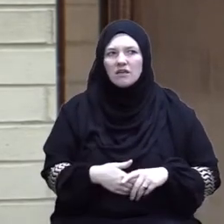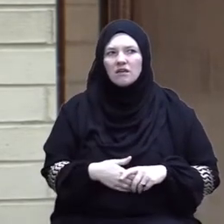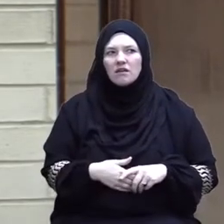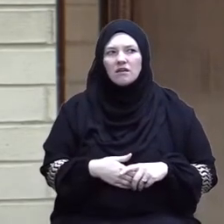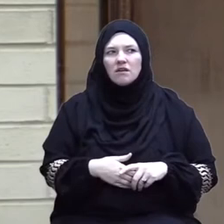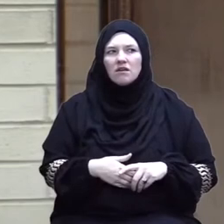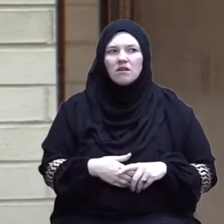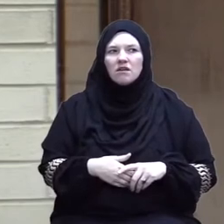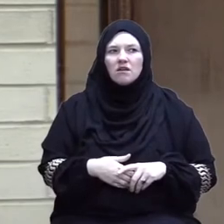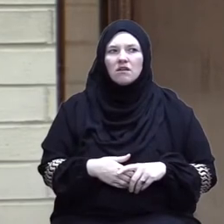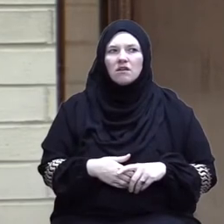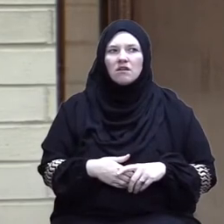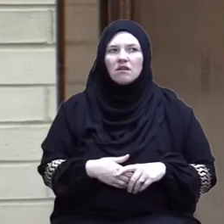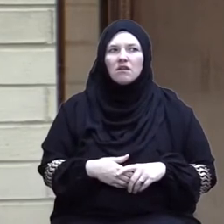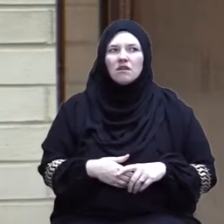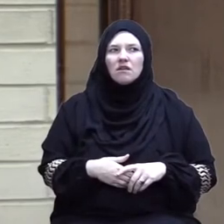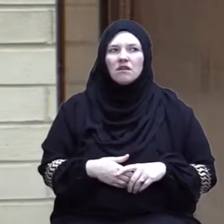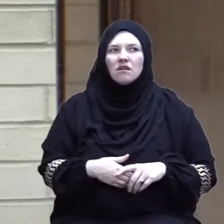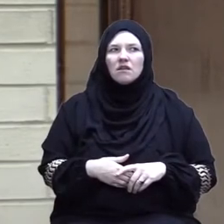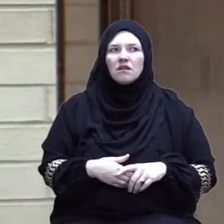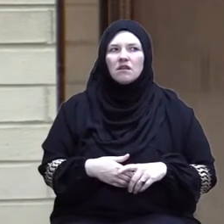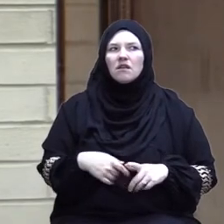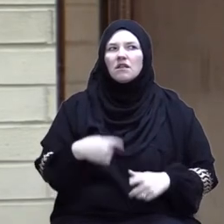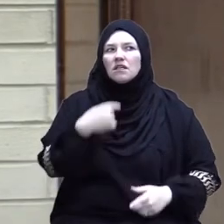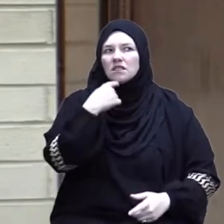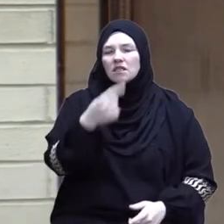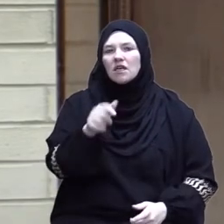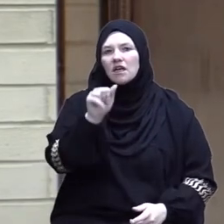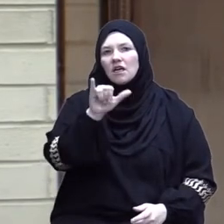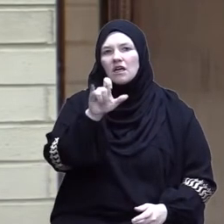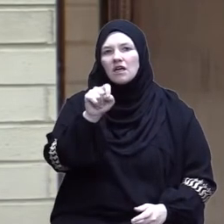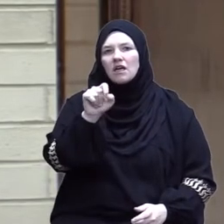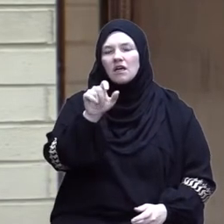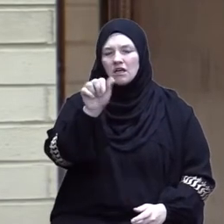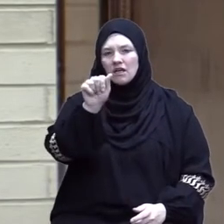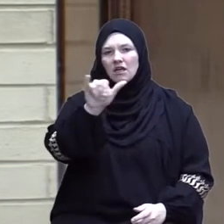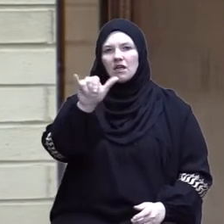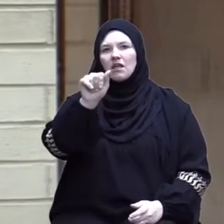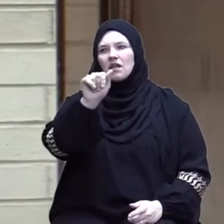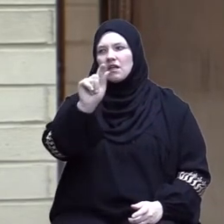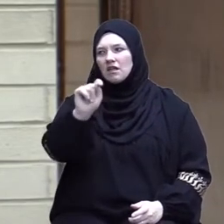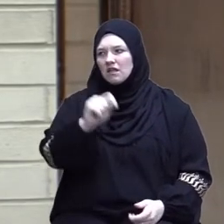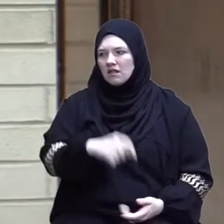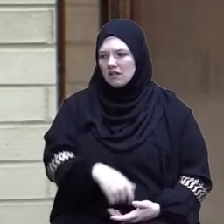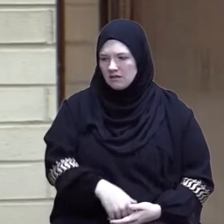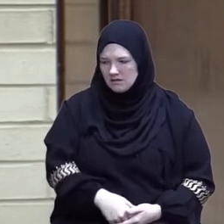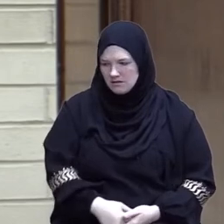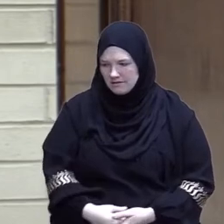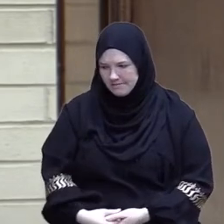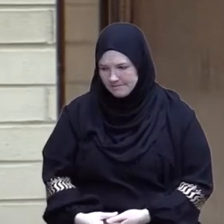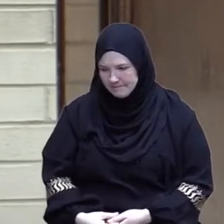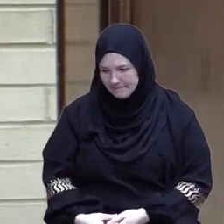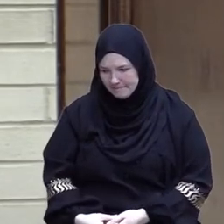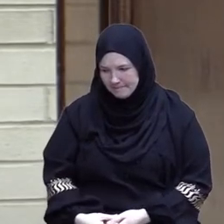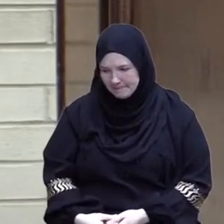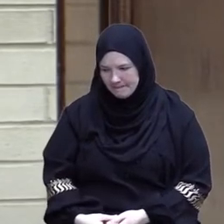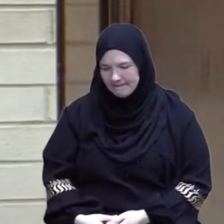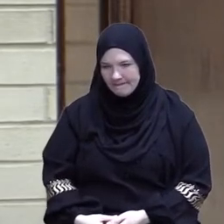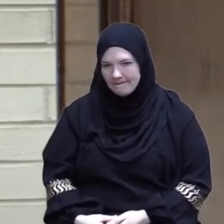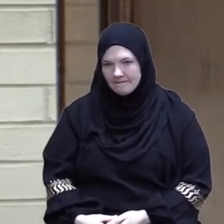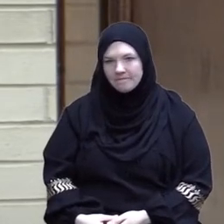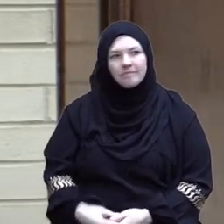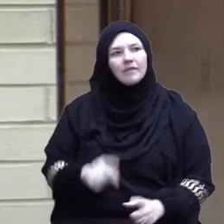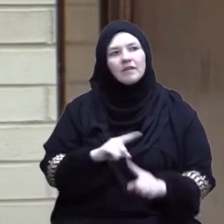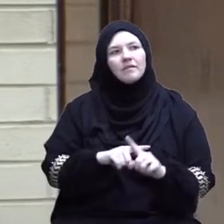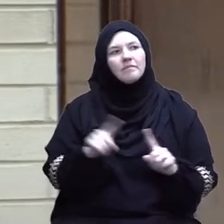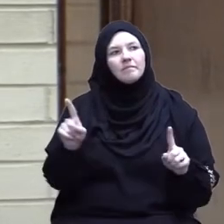And they cite the ayah, وَلَا تَقْرَبُوا الصَّلَاةَ وَأَنْتُمْ سُكَارَى. But